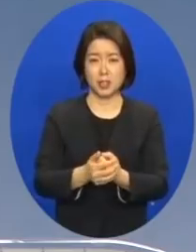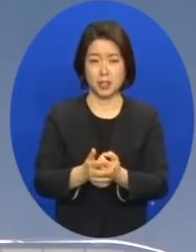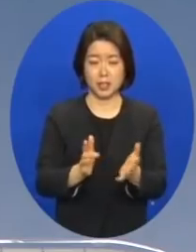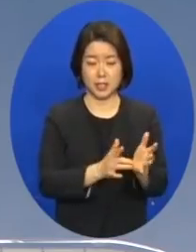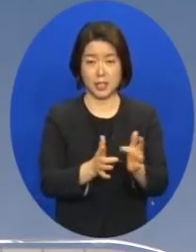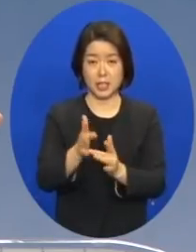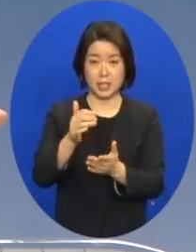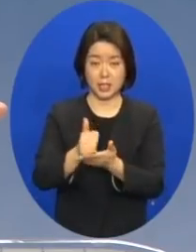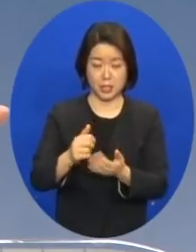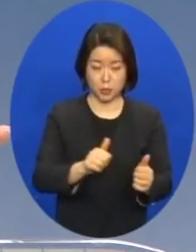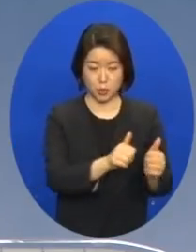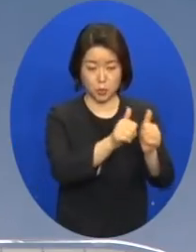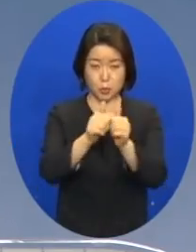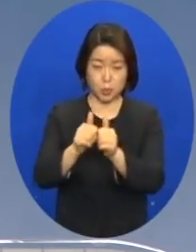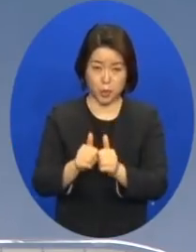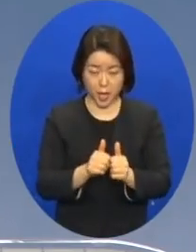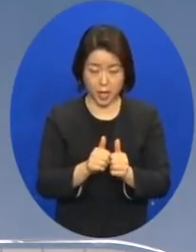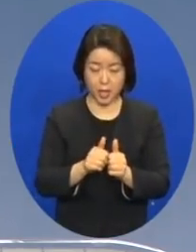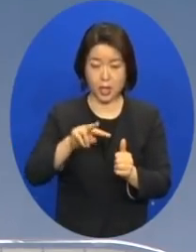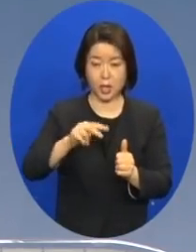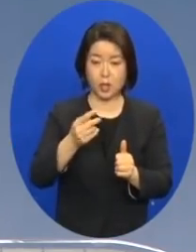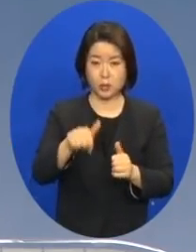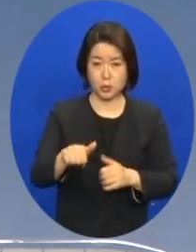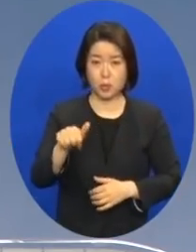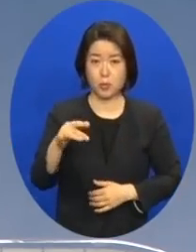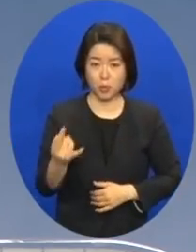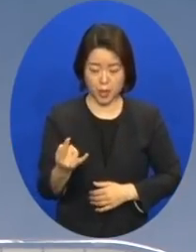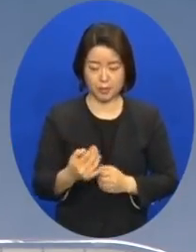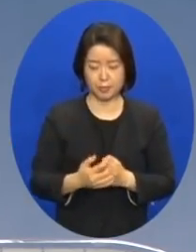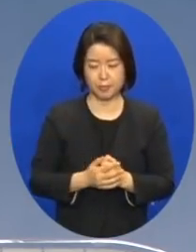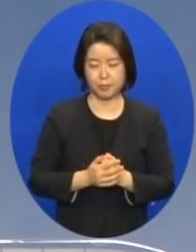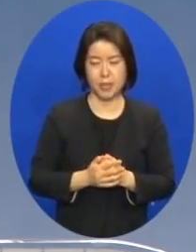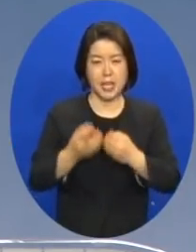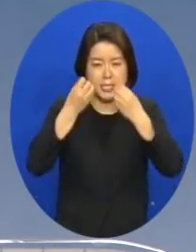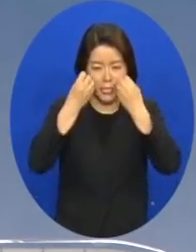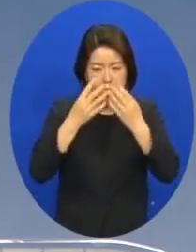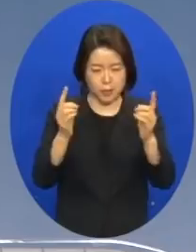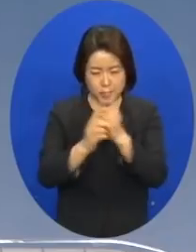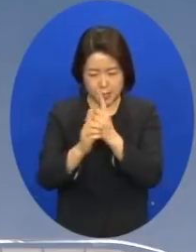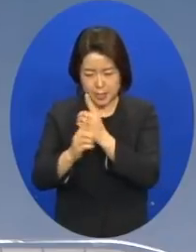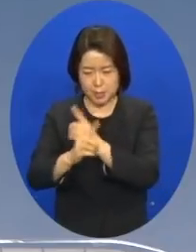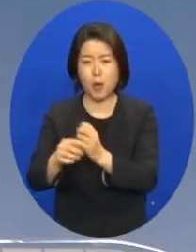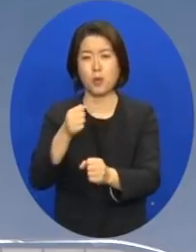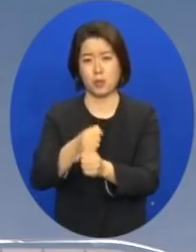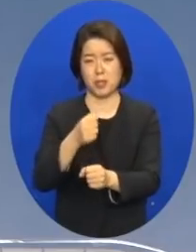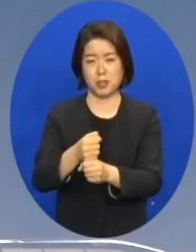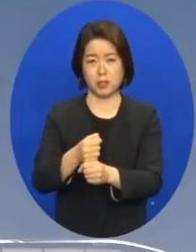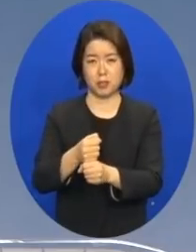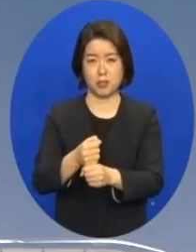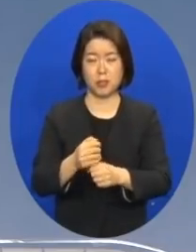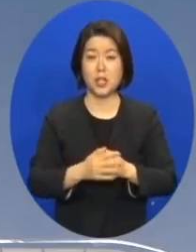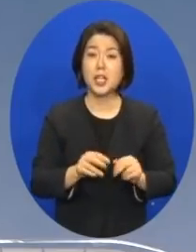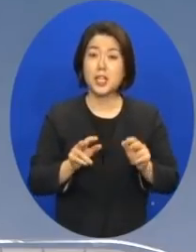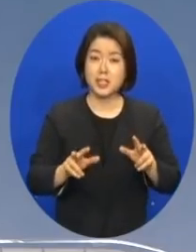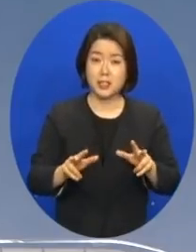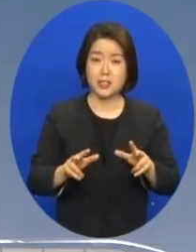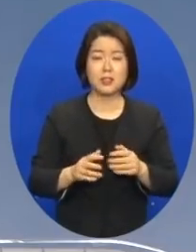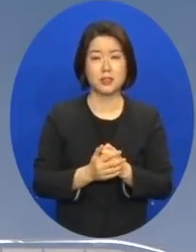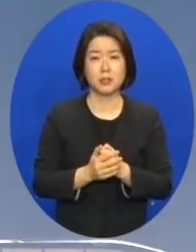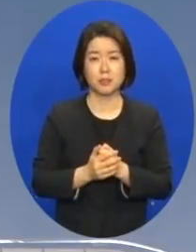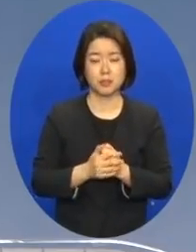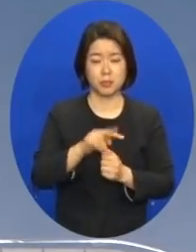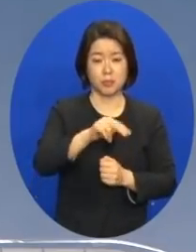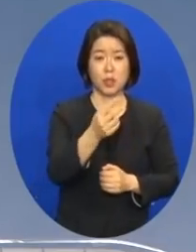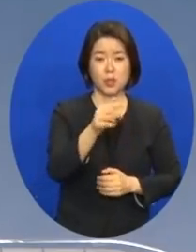속회, 이번에 속회 리뉴얼을 합니다. 왜냐하면 지금